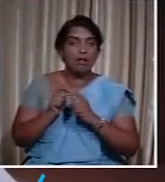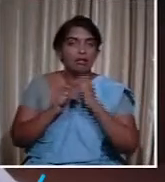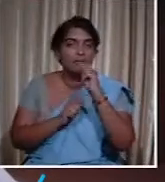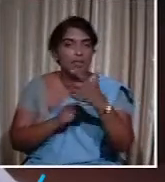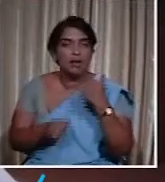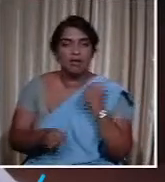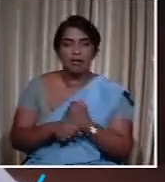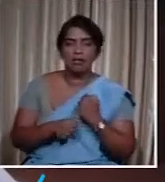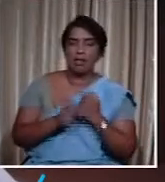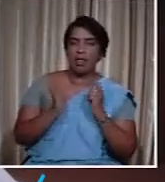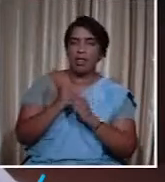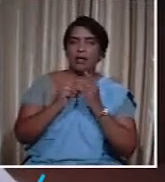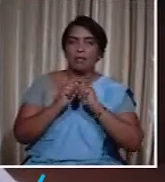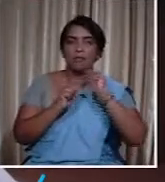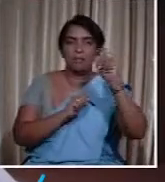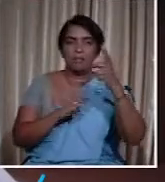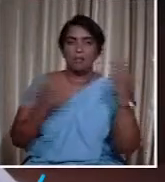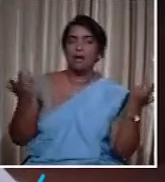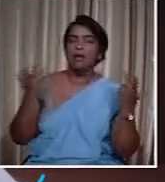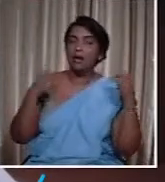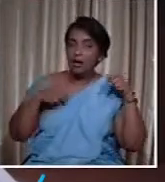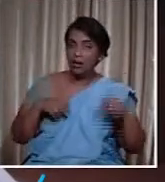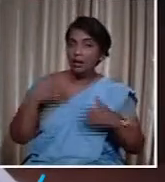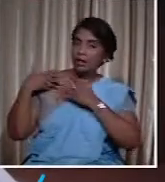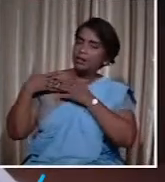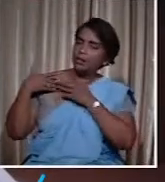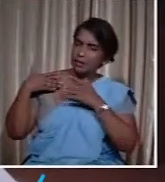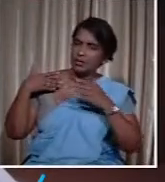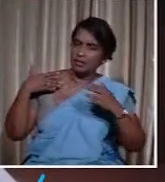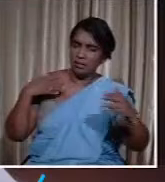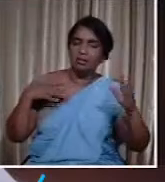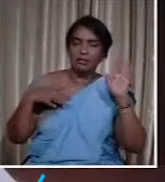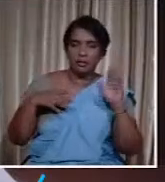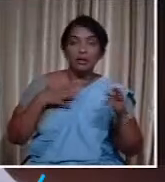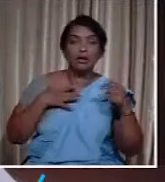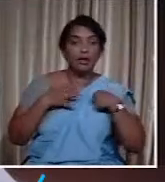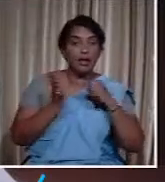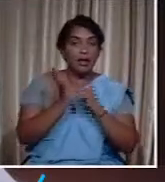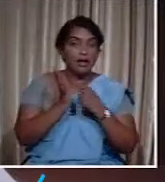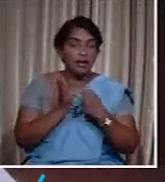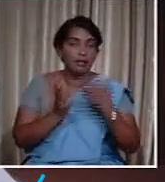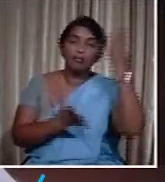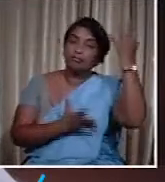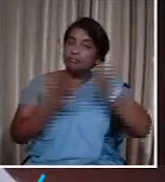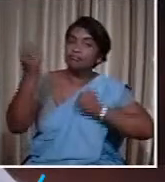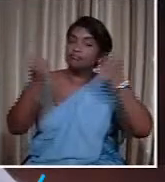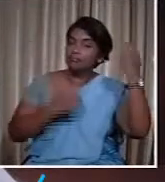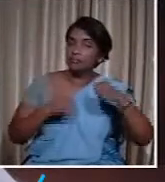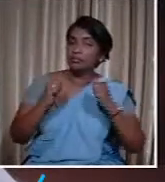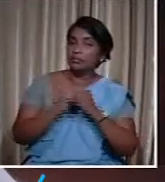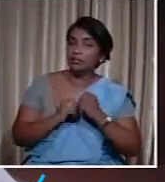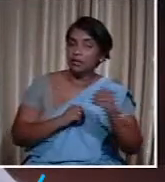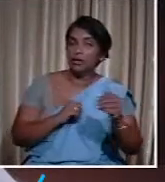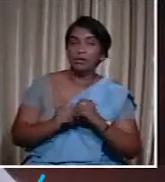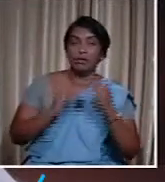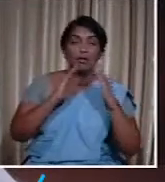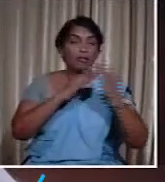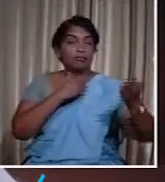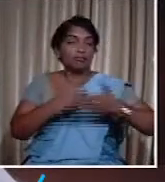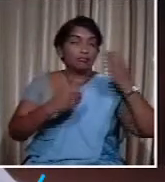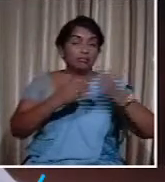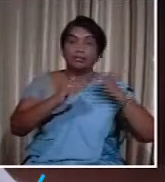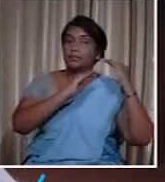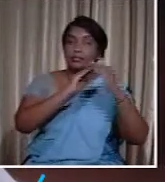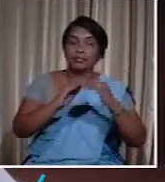රාජ්‍යයක් බවට පරිවර්තන වී තිබෙනවා. එනිසා දිගු කාලයක් තිස්සේ මේ ණය අරගෙනමින් මේ ගොඩනගෙන කොන්ක්‍රීට් වනාන්තර වලින් ඇතිවිය